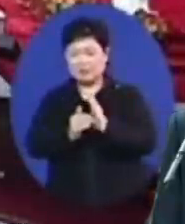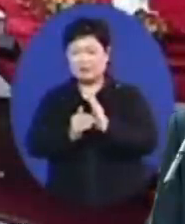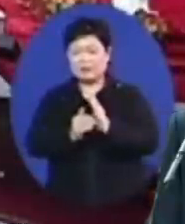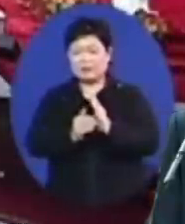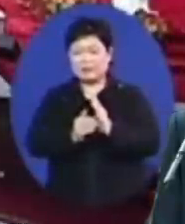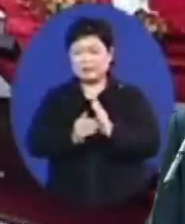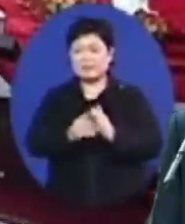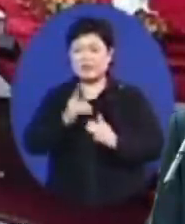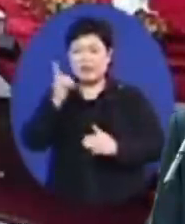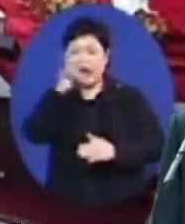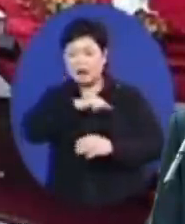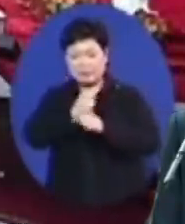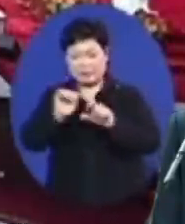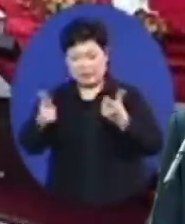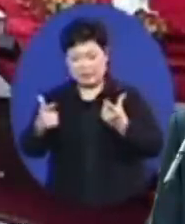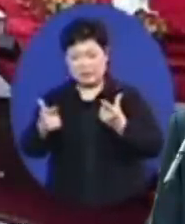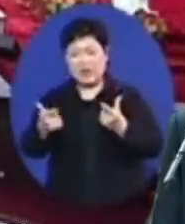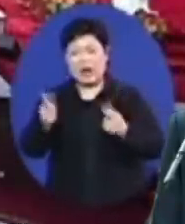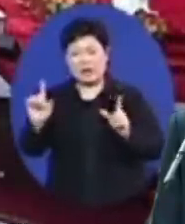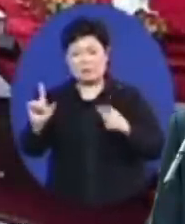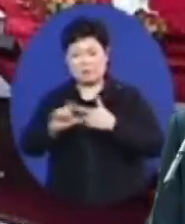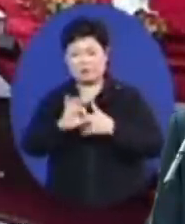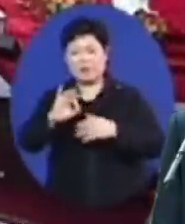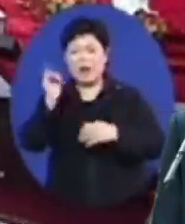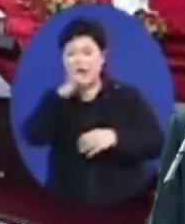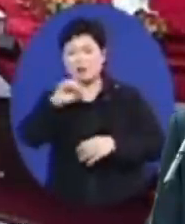만들어지지 않지 그러면 악이 만들어지는 것입니다.